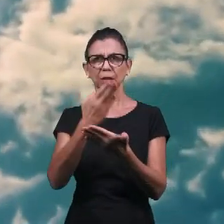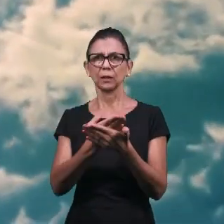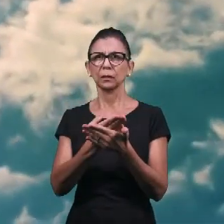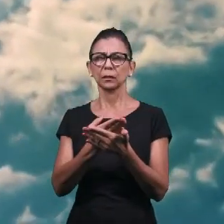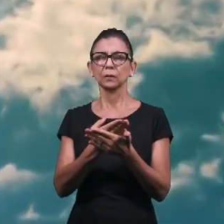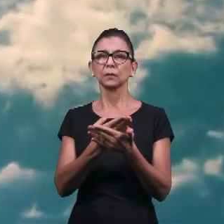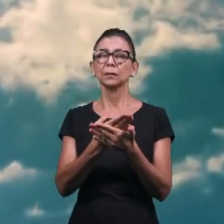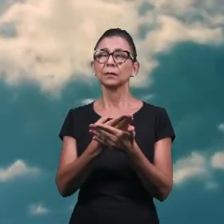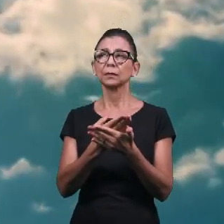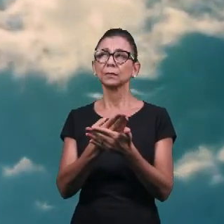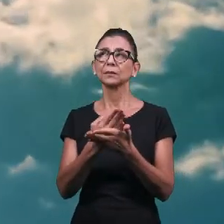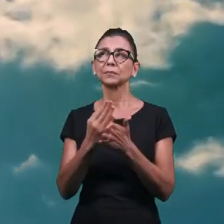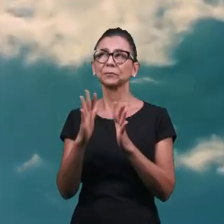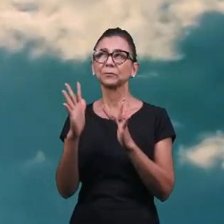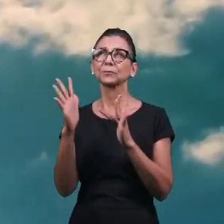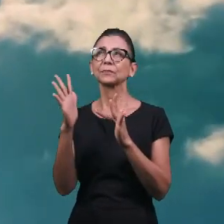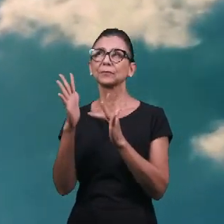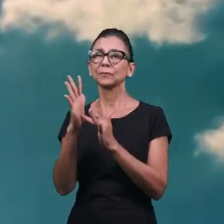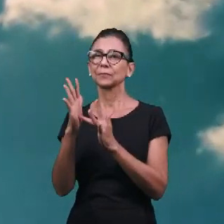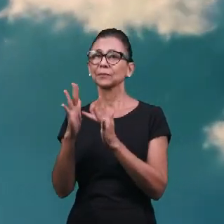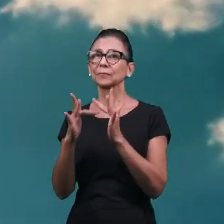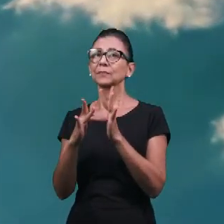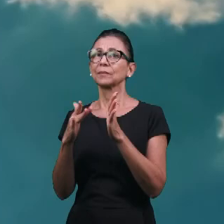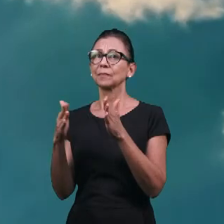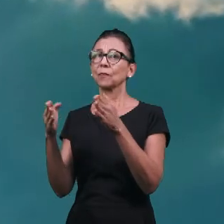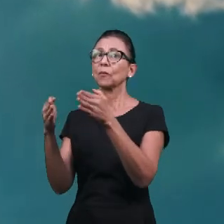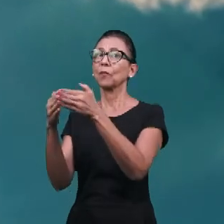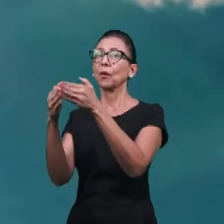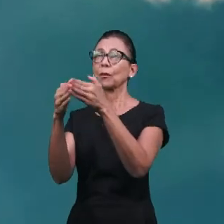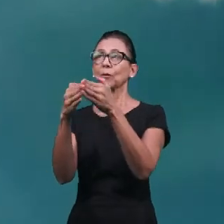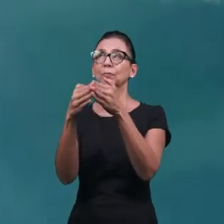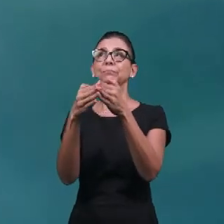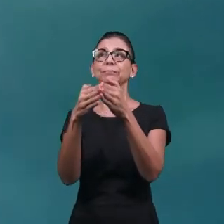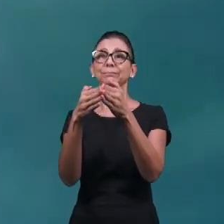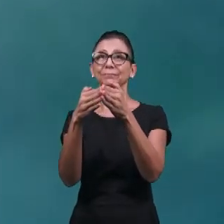Верую я шагаю, смотря только на Иисуса.